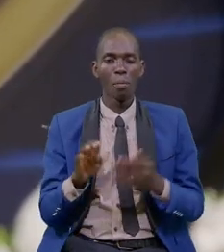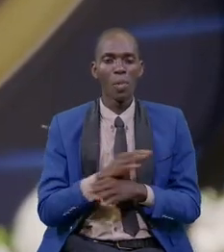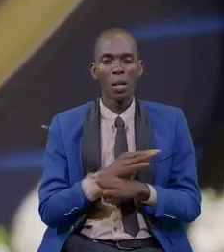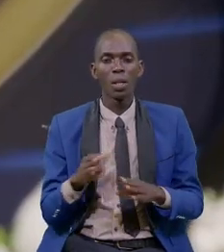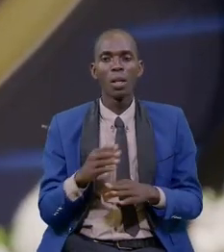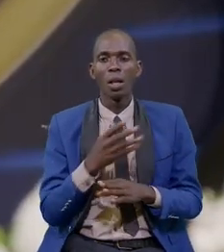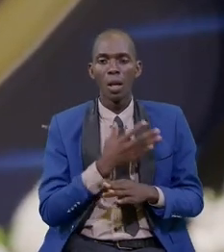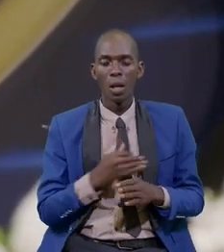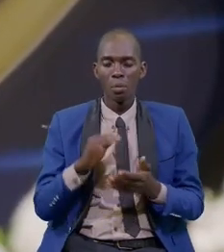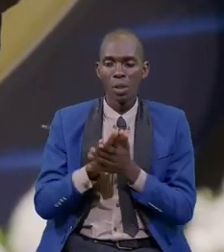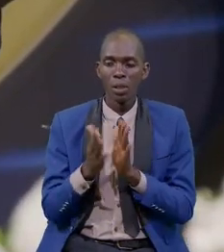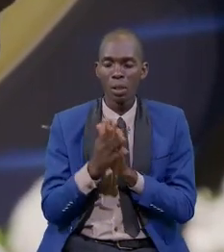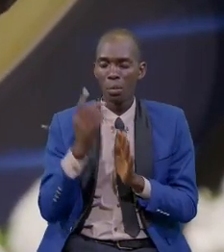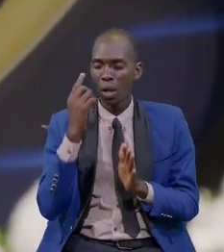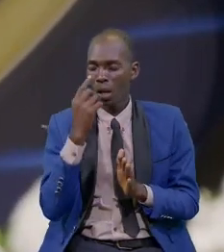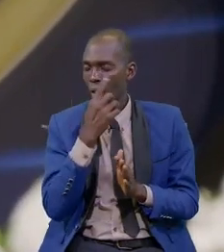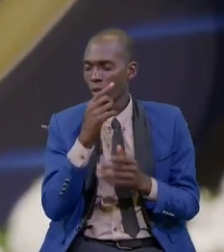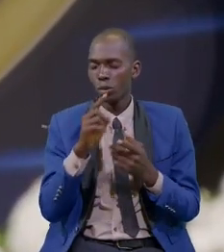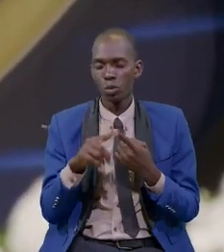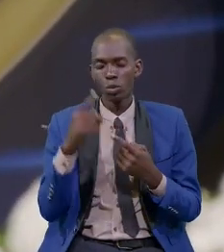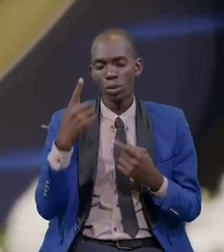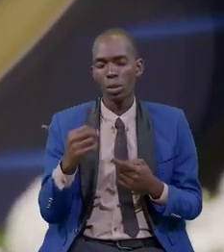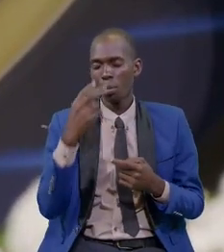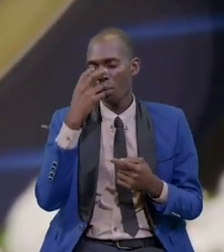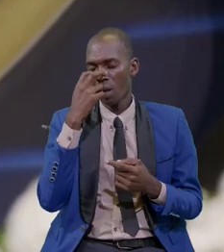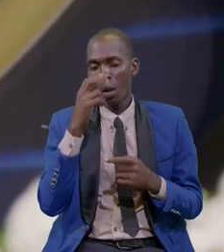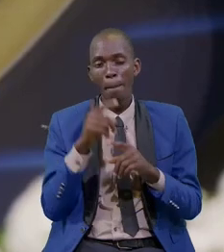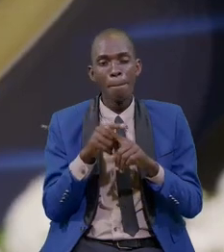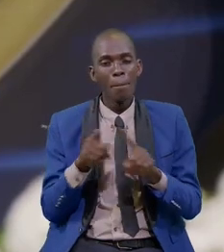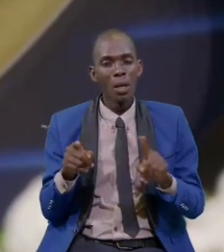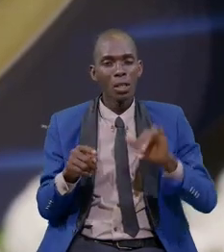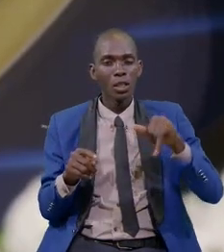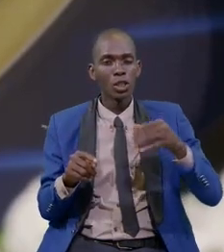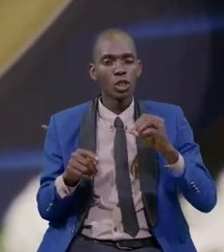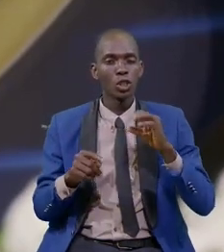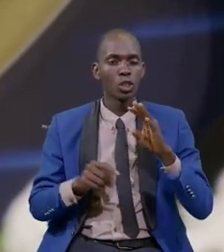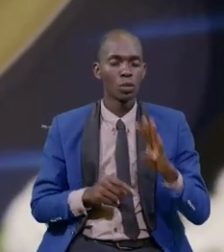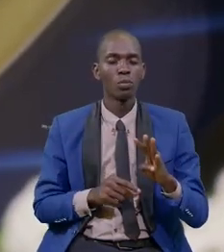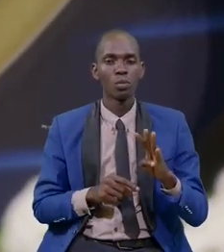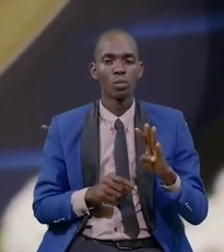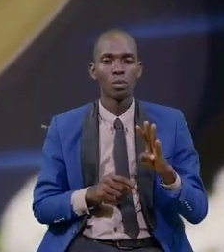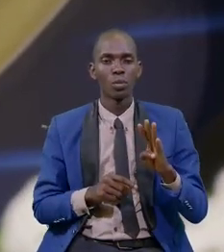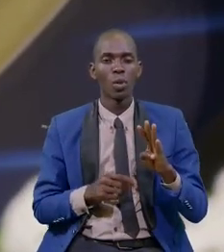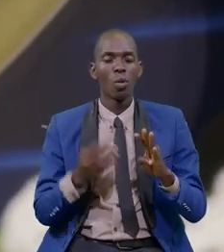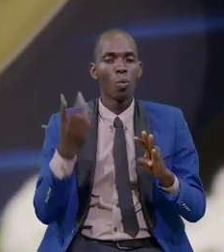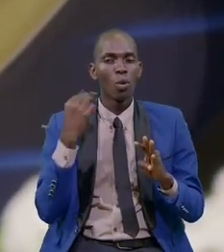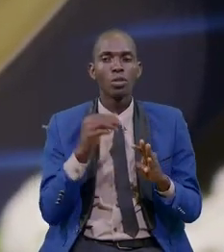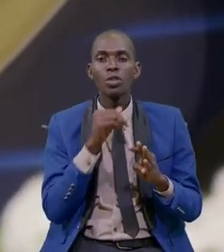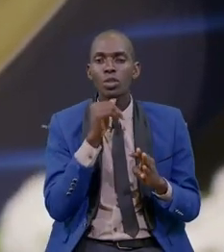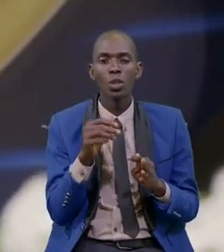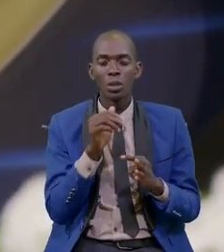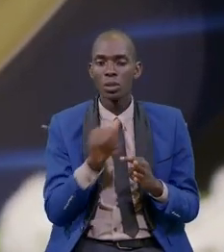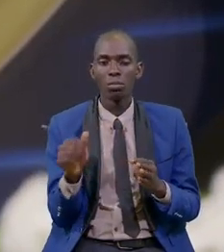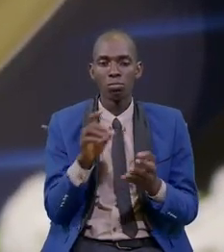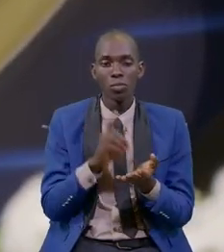aller. Et il devient l'œil de l'aveugle. Mais Job, il n'était pas un médecin. Job, s'il était